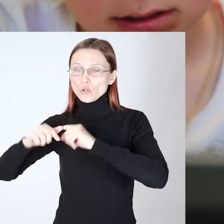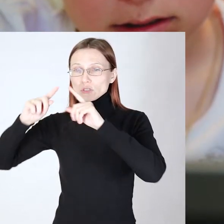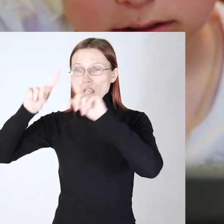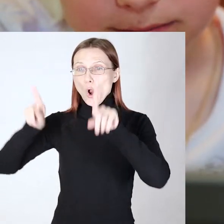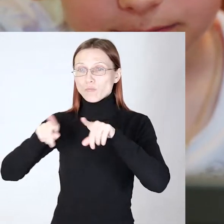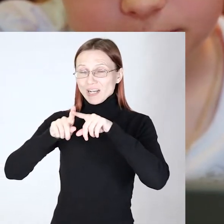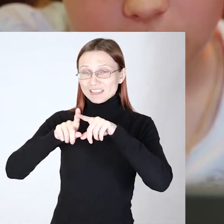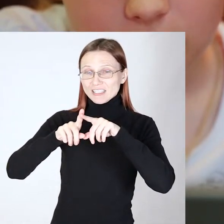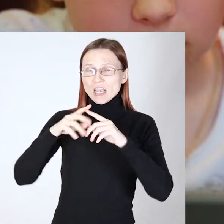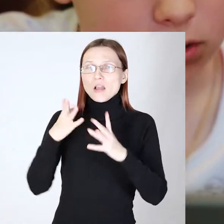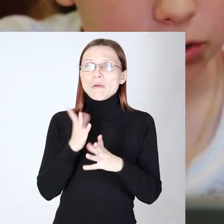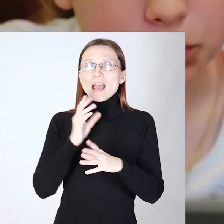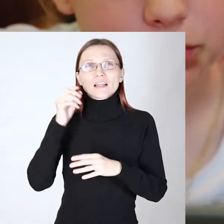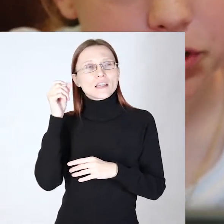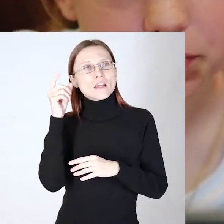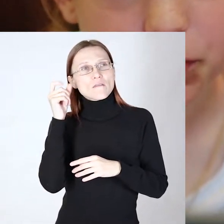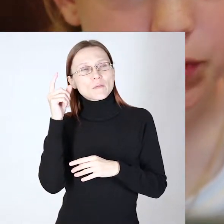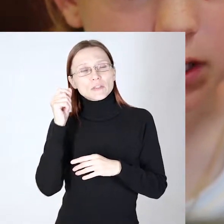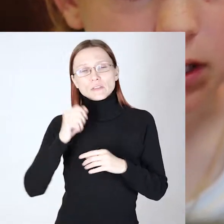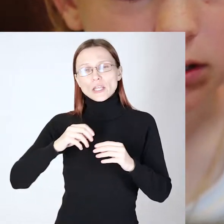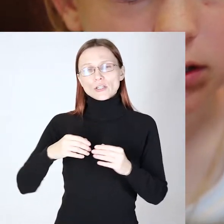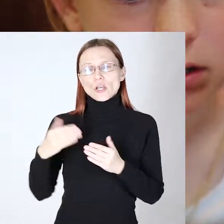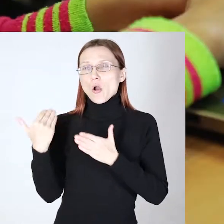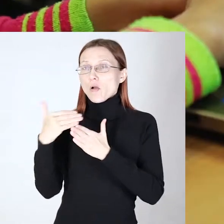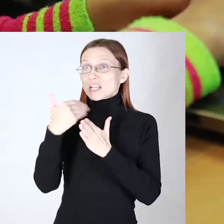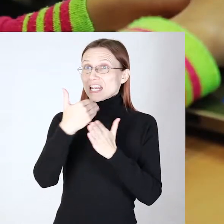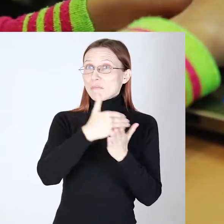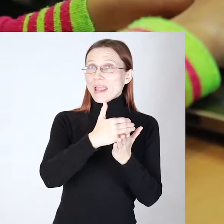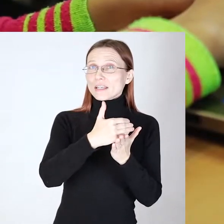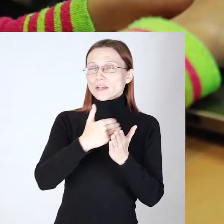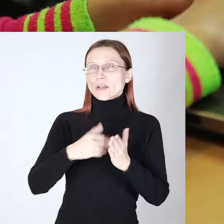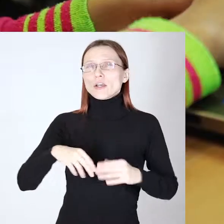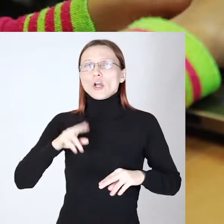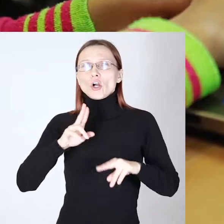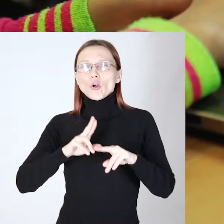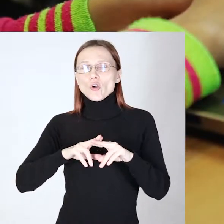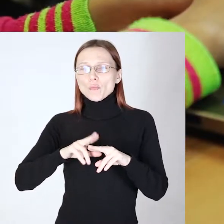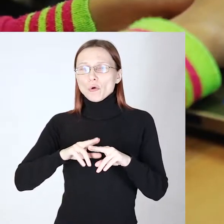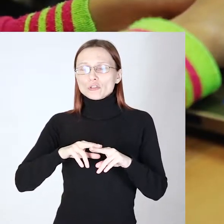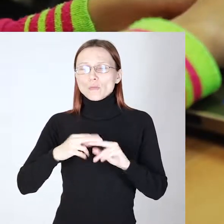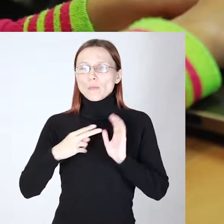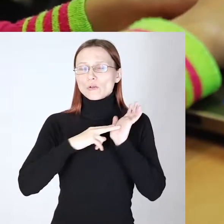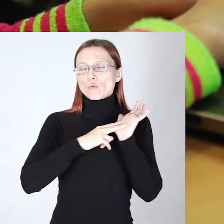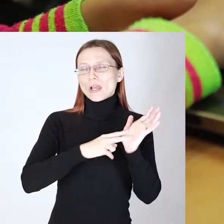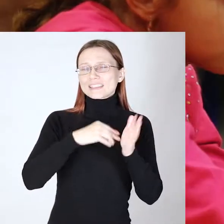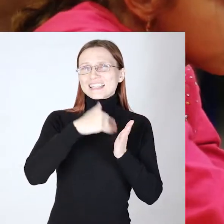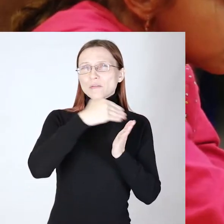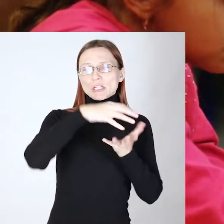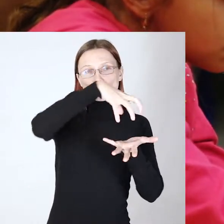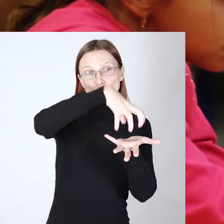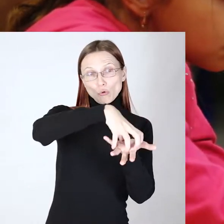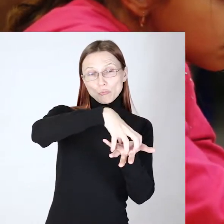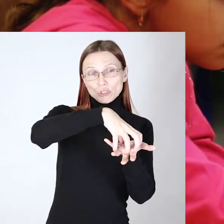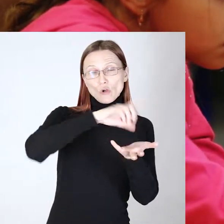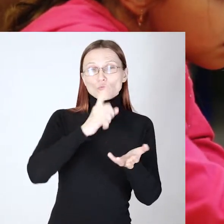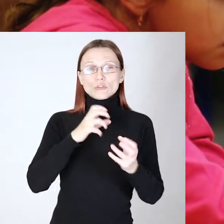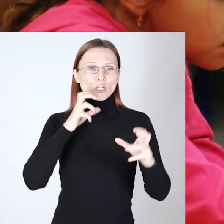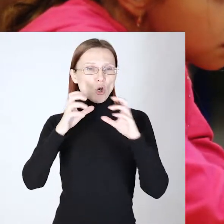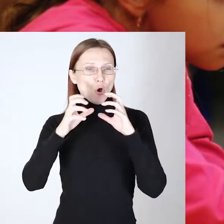odprezentovali pred skupinou, čiže si rozvíjali aj svoje prezentačné zručnosti, svoju fantáziu, museli